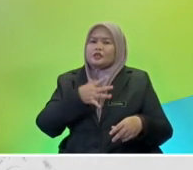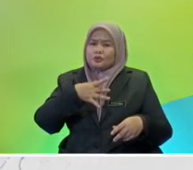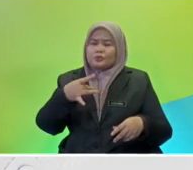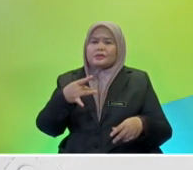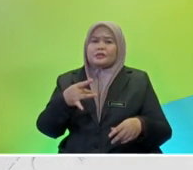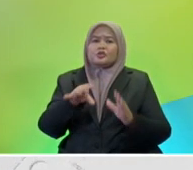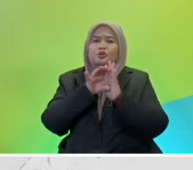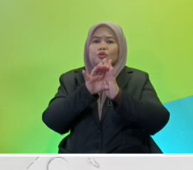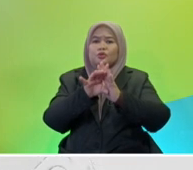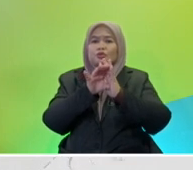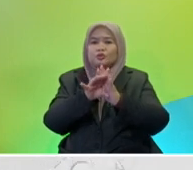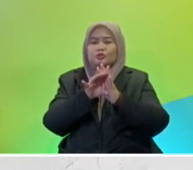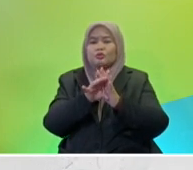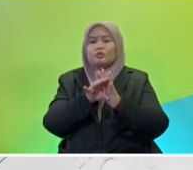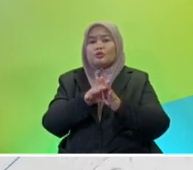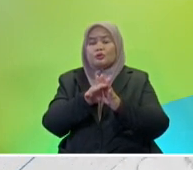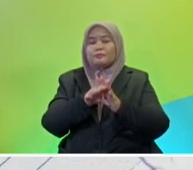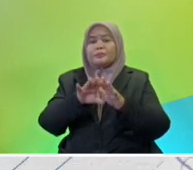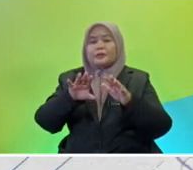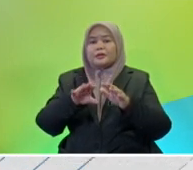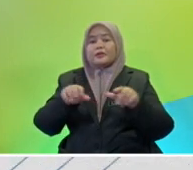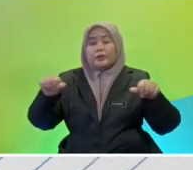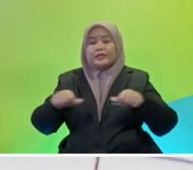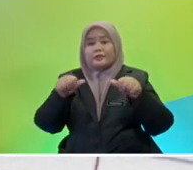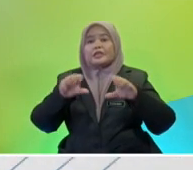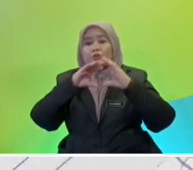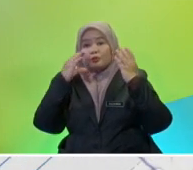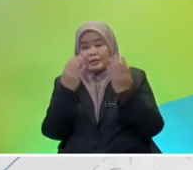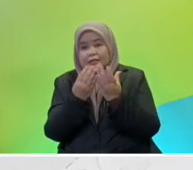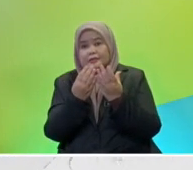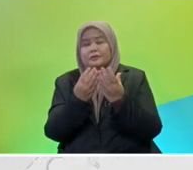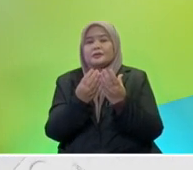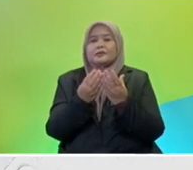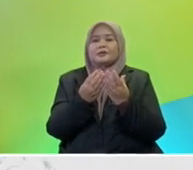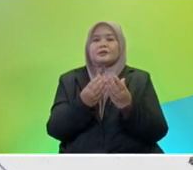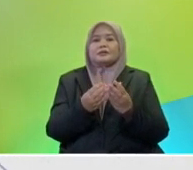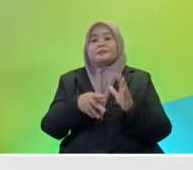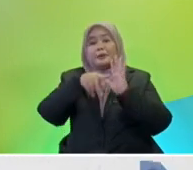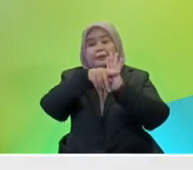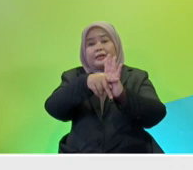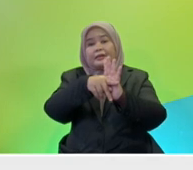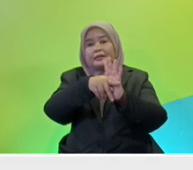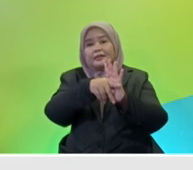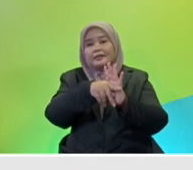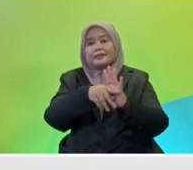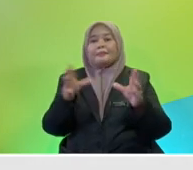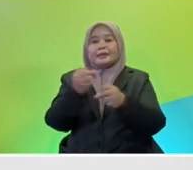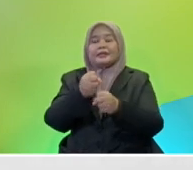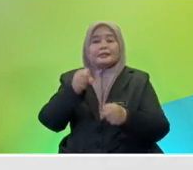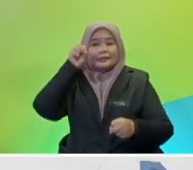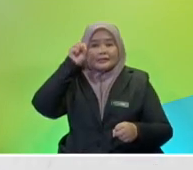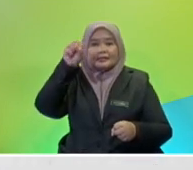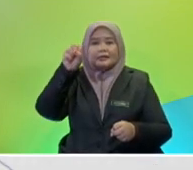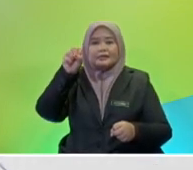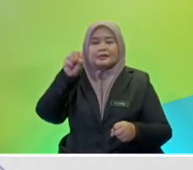contoh pelaksanaan PBD untuk activity perkumpulan jadi di Papa green screen dapat kita saksikan